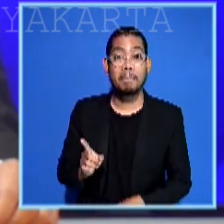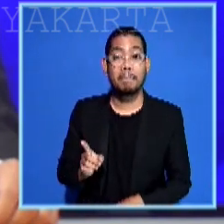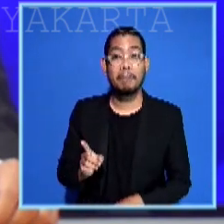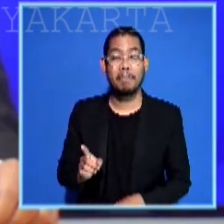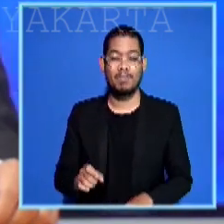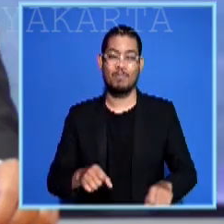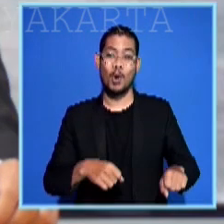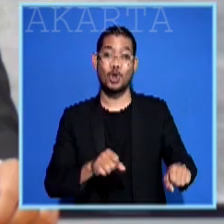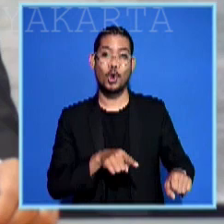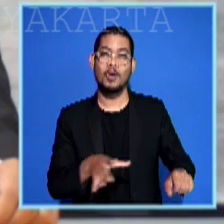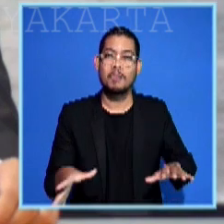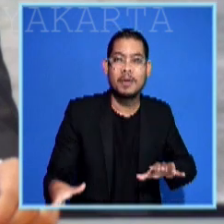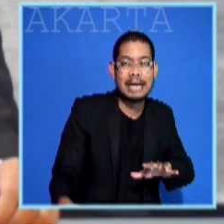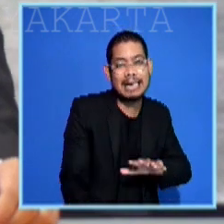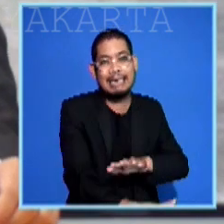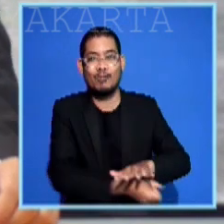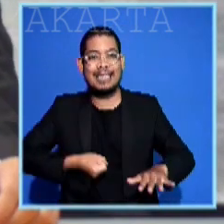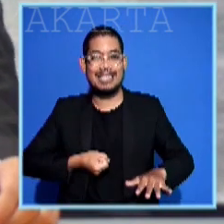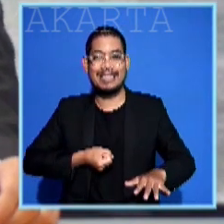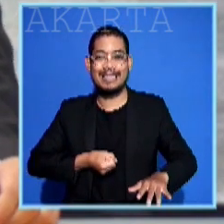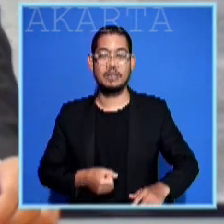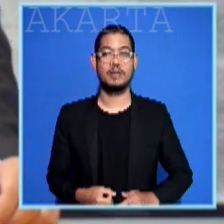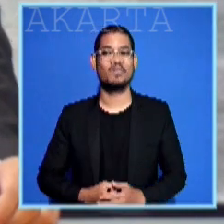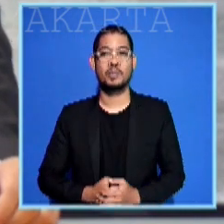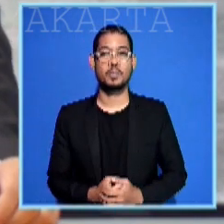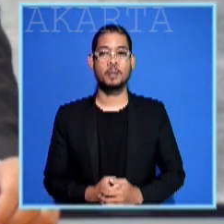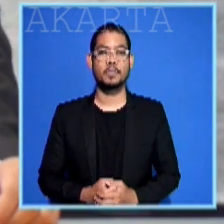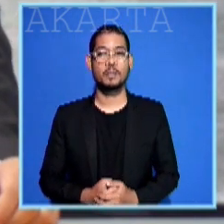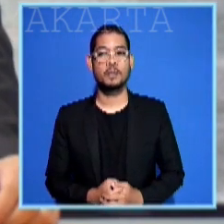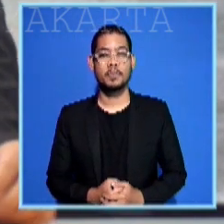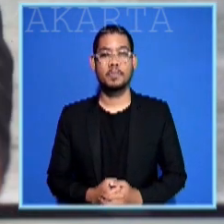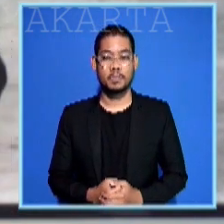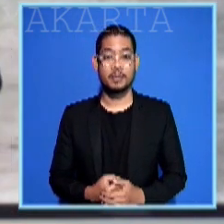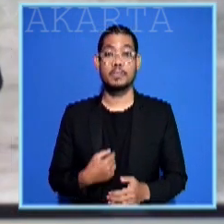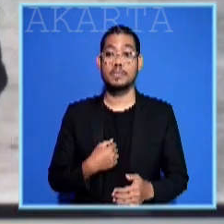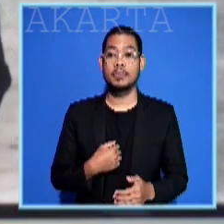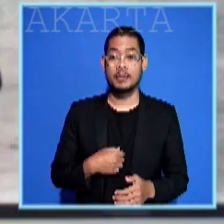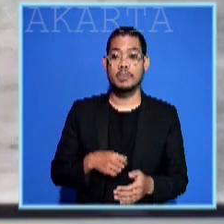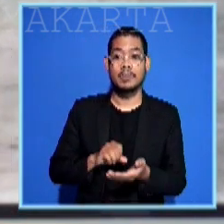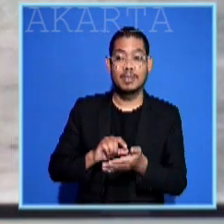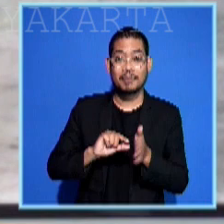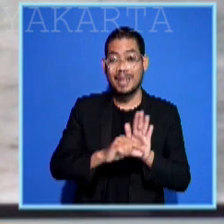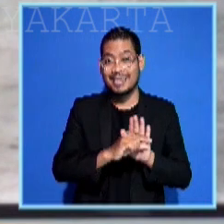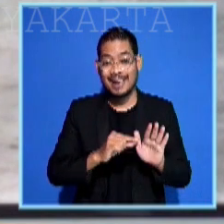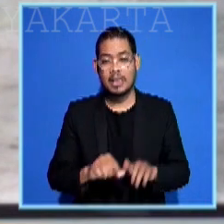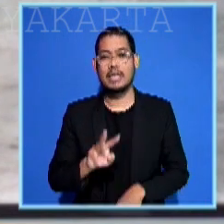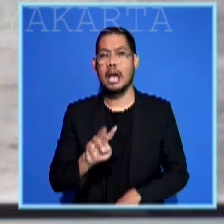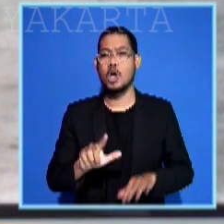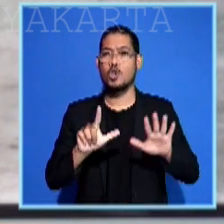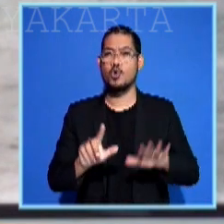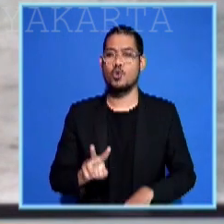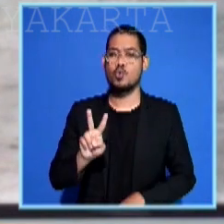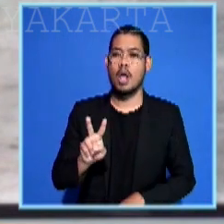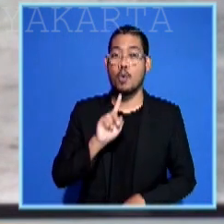atau sewa. Akibat perbuatannya, pelaku dijerat pasal 372 atau 378 KUHP mengenai penggelapan dengan